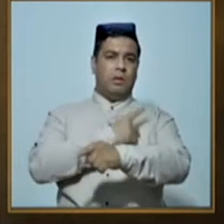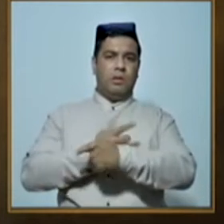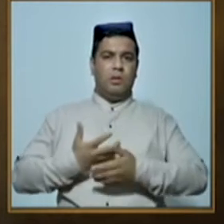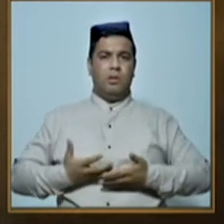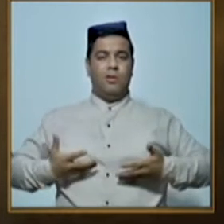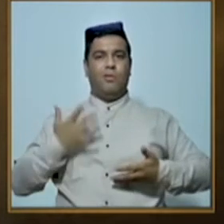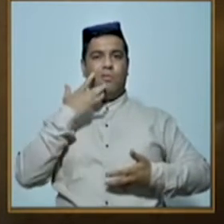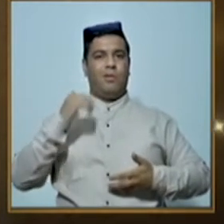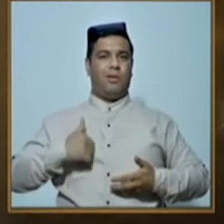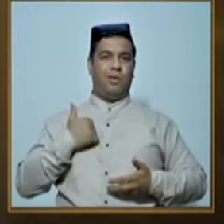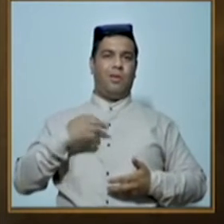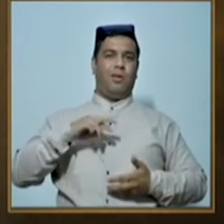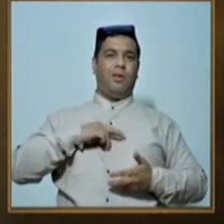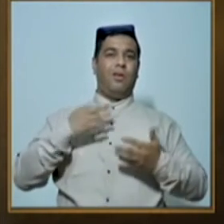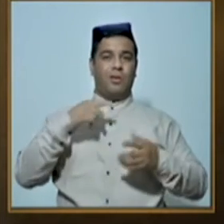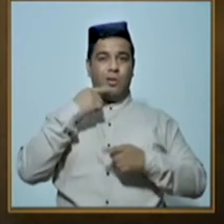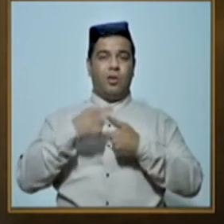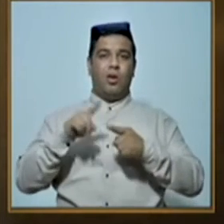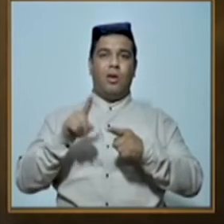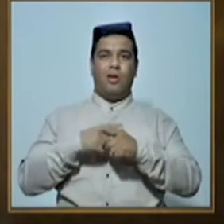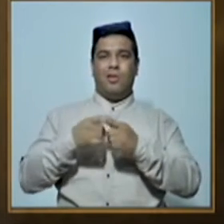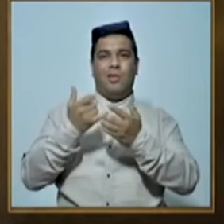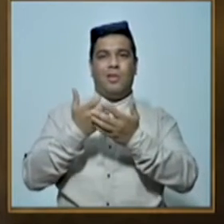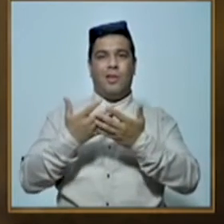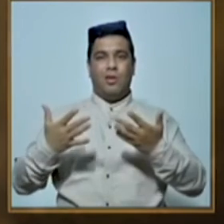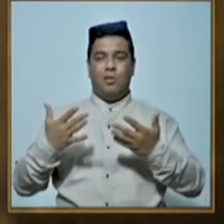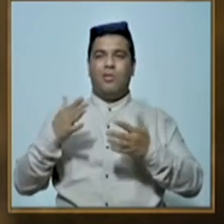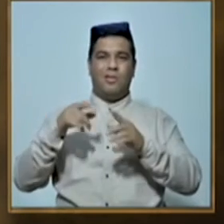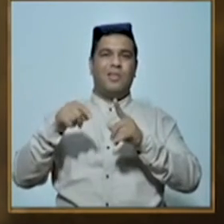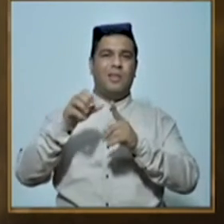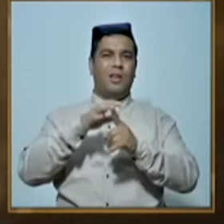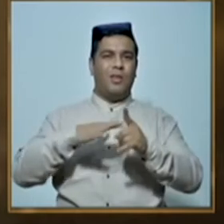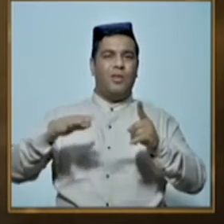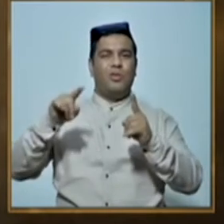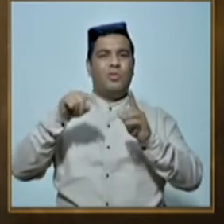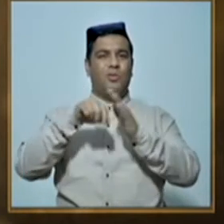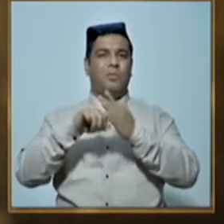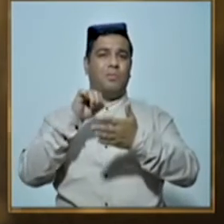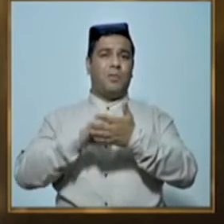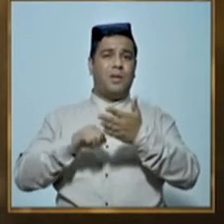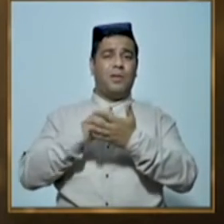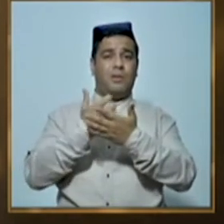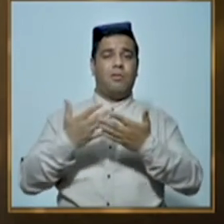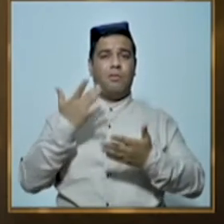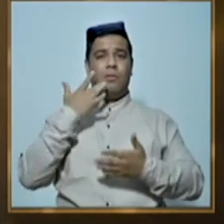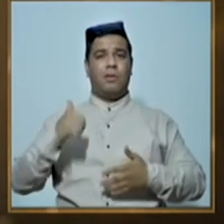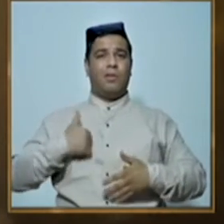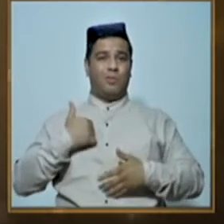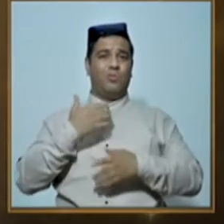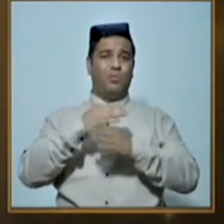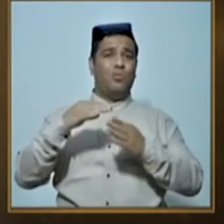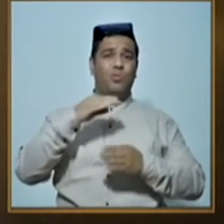bilan, ba'zi vaqtida oshna og'ayni, bola chaqasi atrofidagi o'rab turgan odamlar bilan manmanlikka ketib